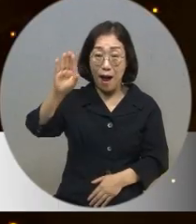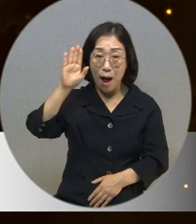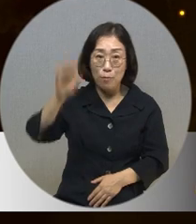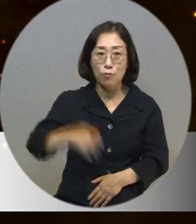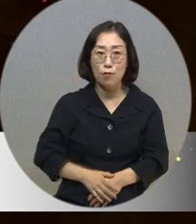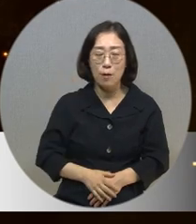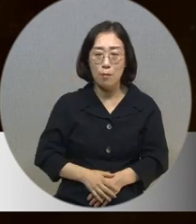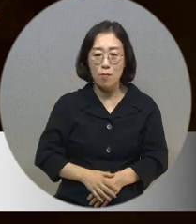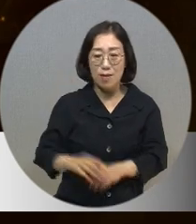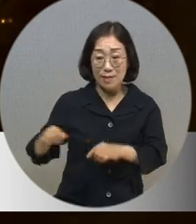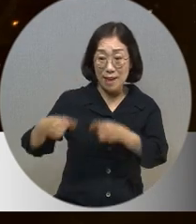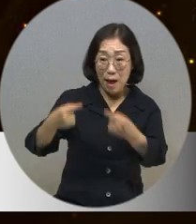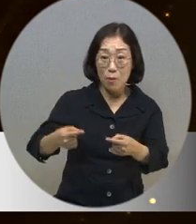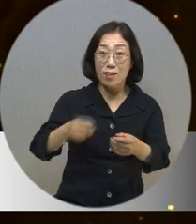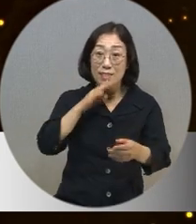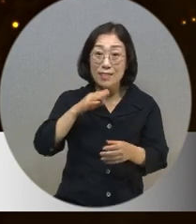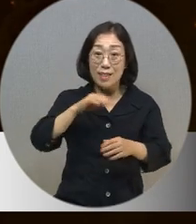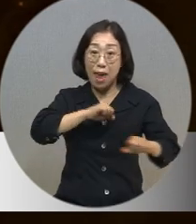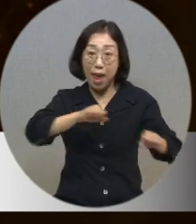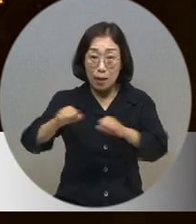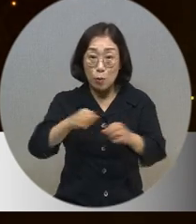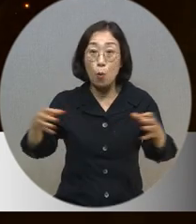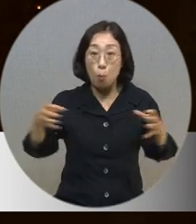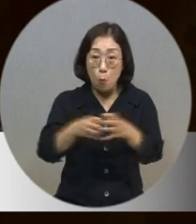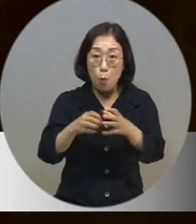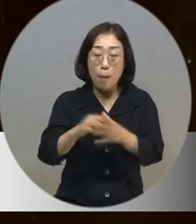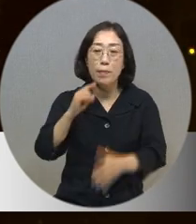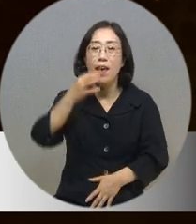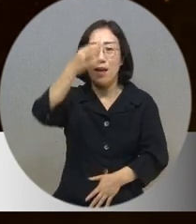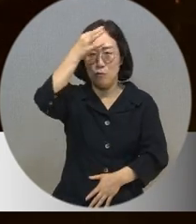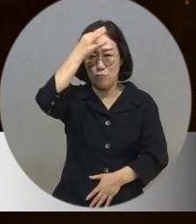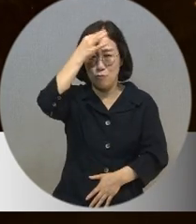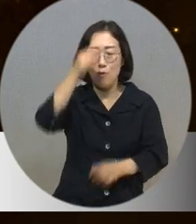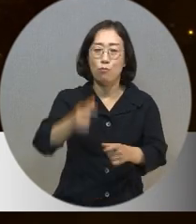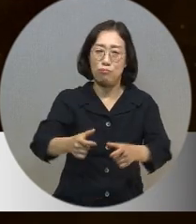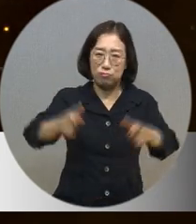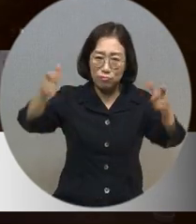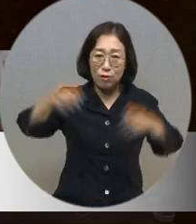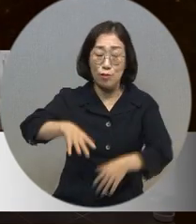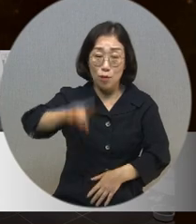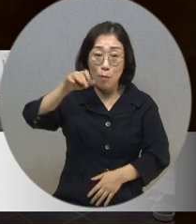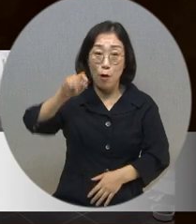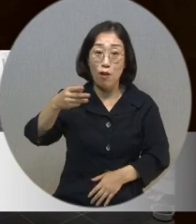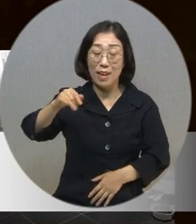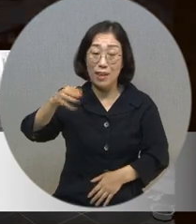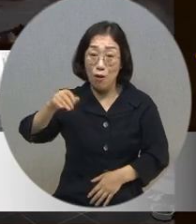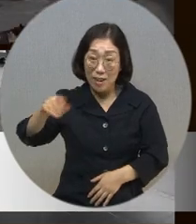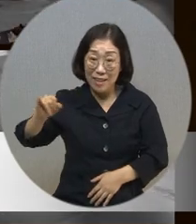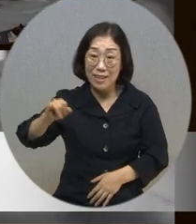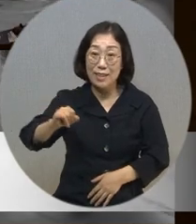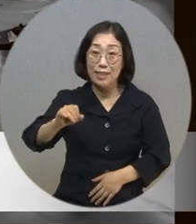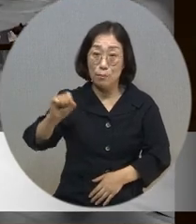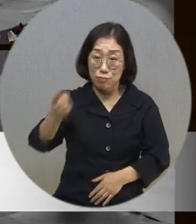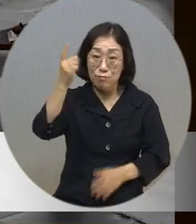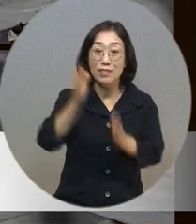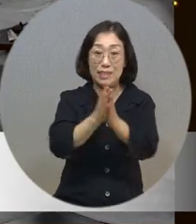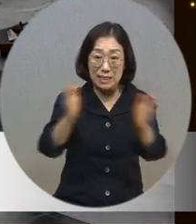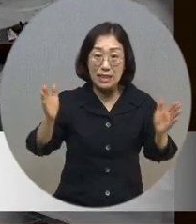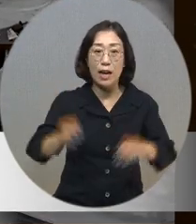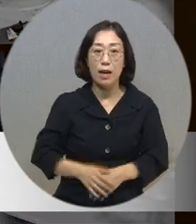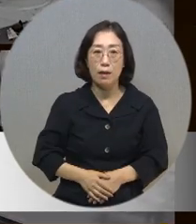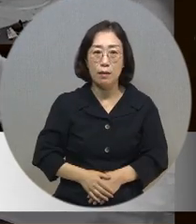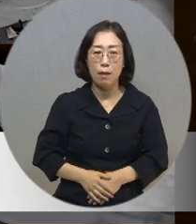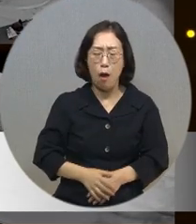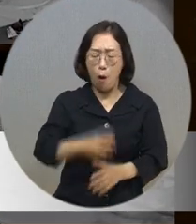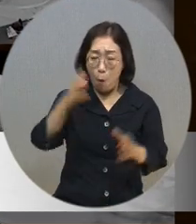인터랙티브한 그런 아트를 꿈꾸고 있습니다 시작은 컬리 언니라는 작가가 시작을 오픈을 했지만 마무리가 되고